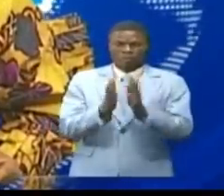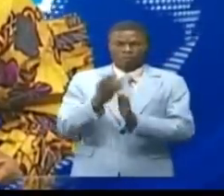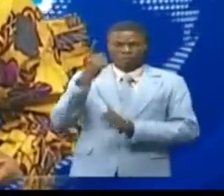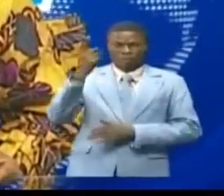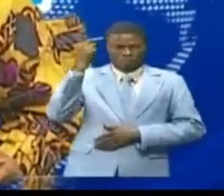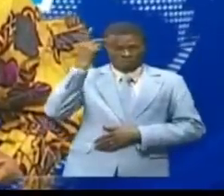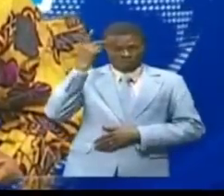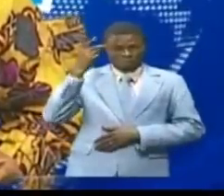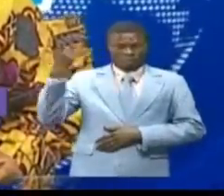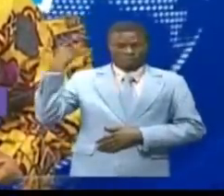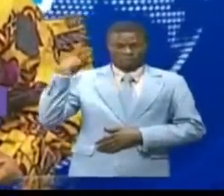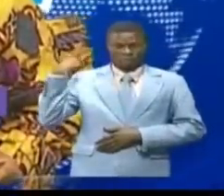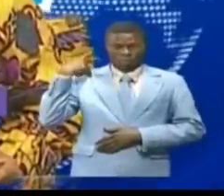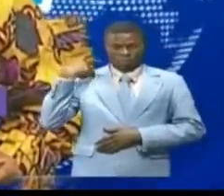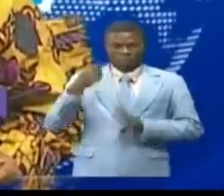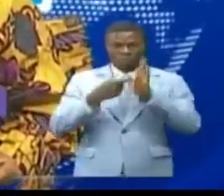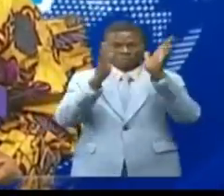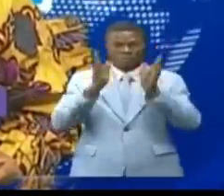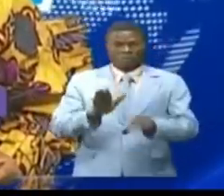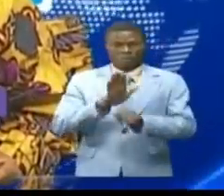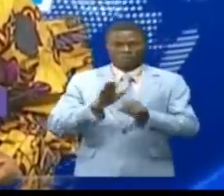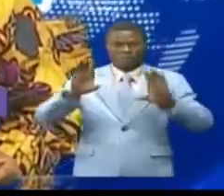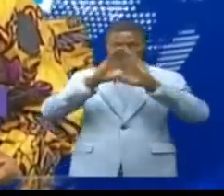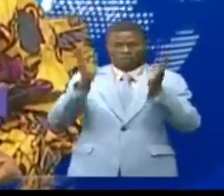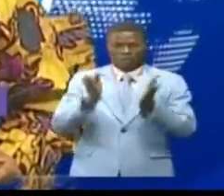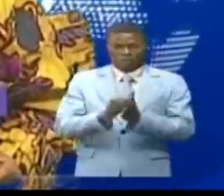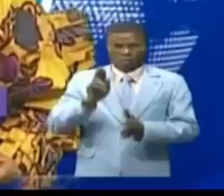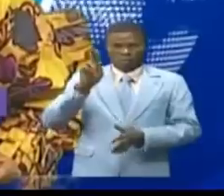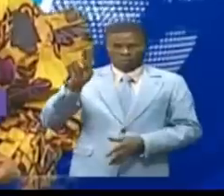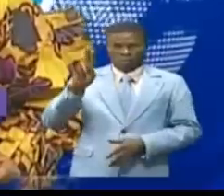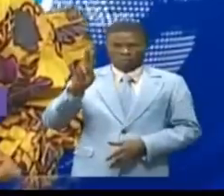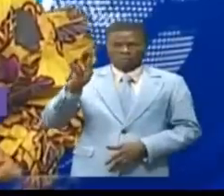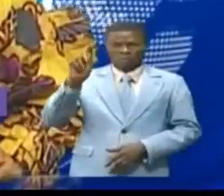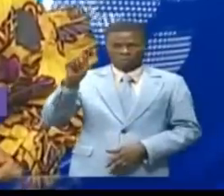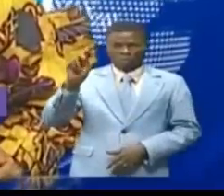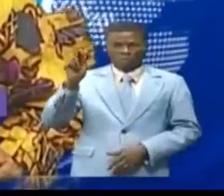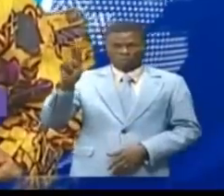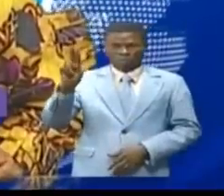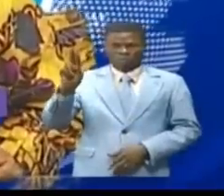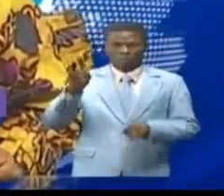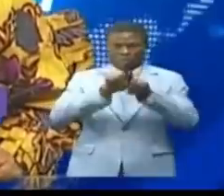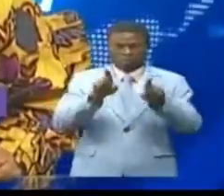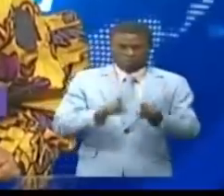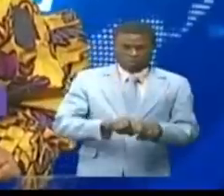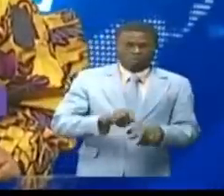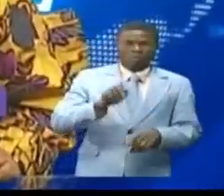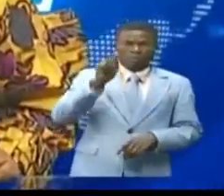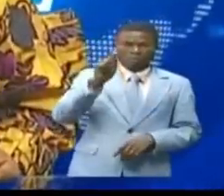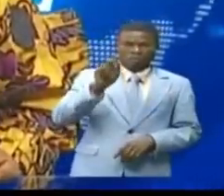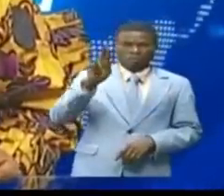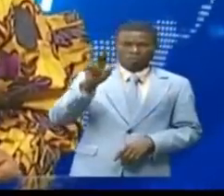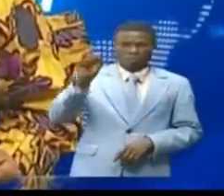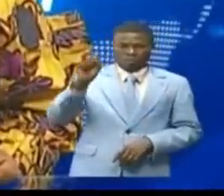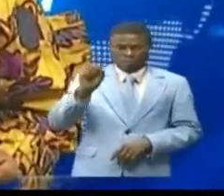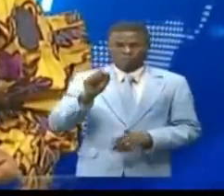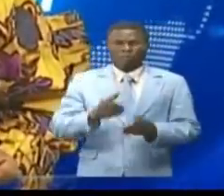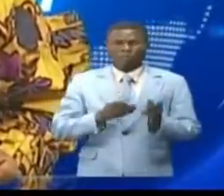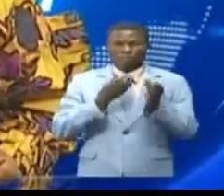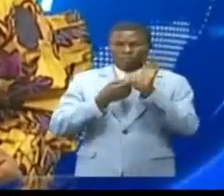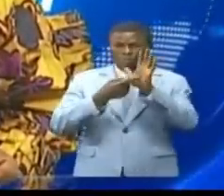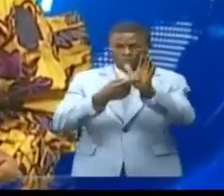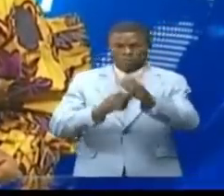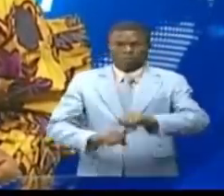des notables représentants des communautés Hutu et Tutsi sont allés exprimer leur soutien au chef de l'État